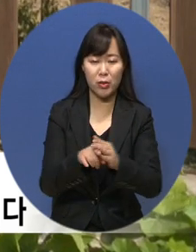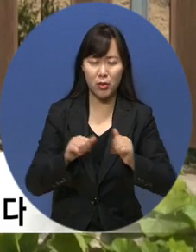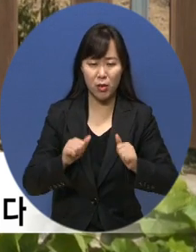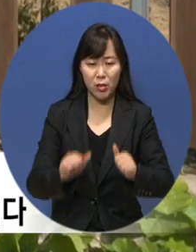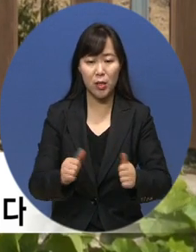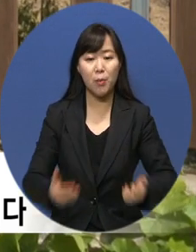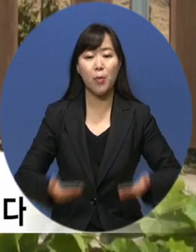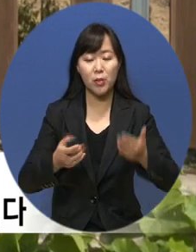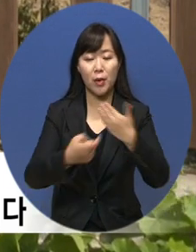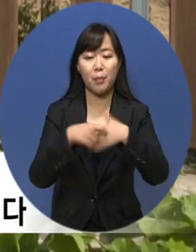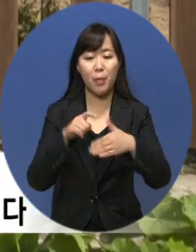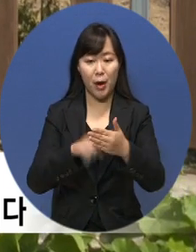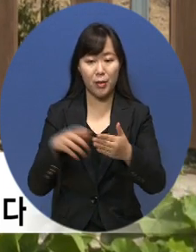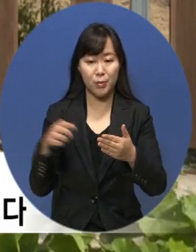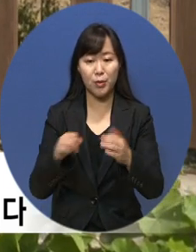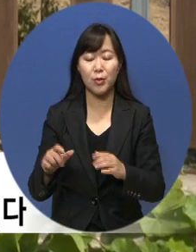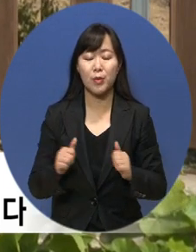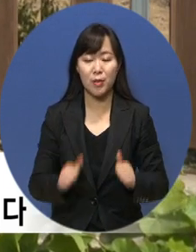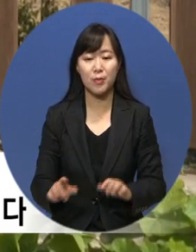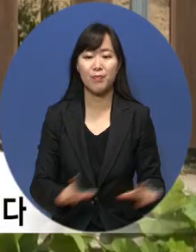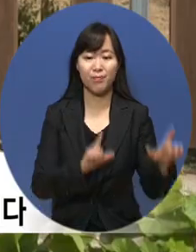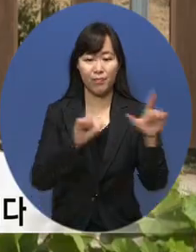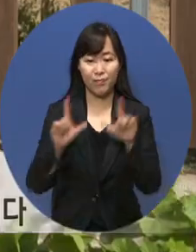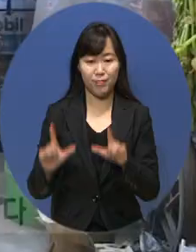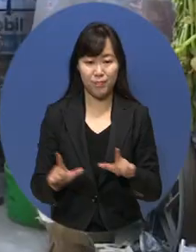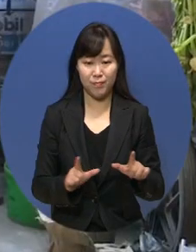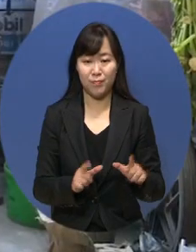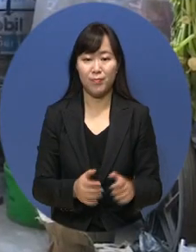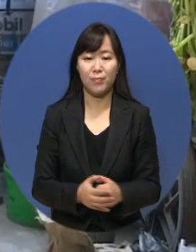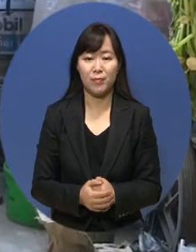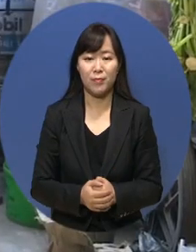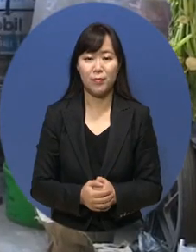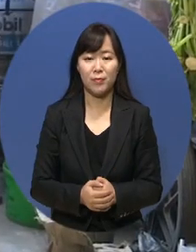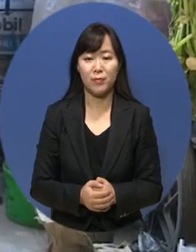열심히 봉사하는 마음으로다가 열심히 살겠습니다.